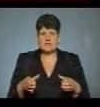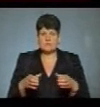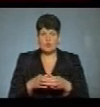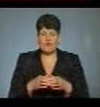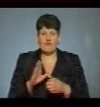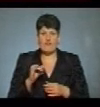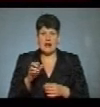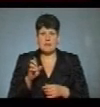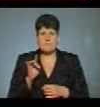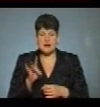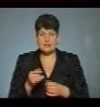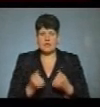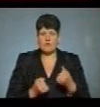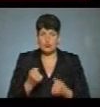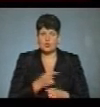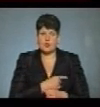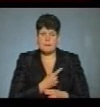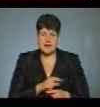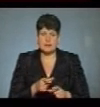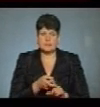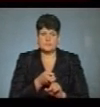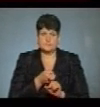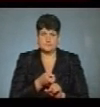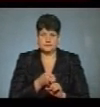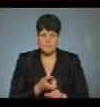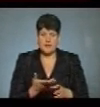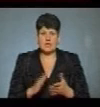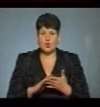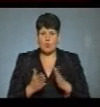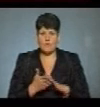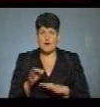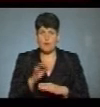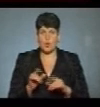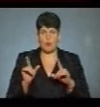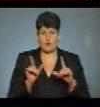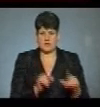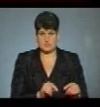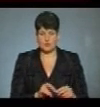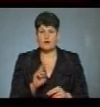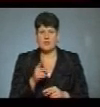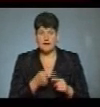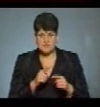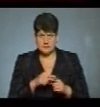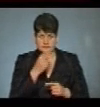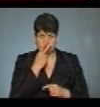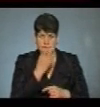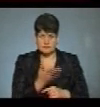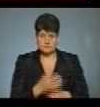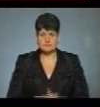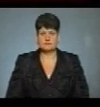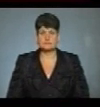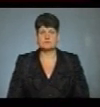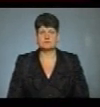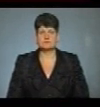Вайбері, де водії-волонтери та медики контактують між собою та домовляються про поїздку. Як це відбувається, бачила Марія